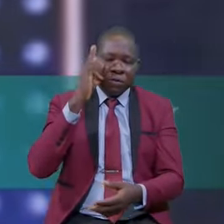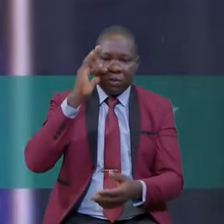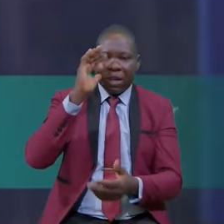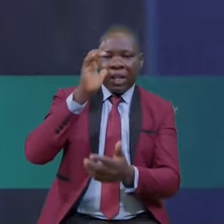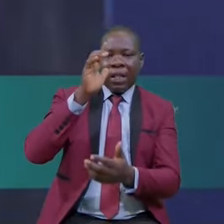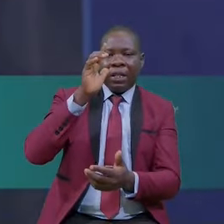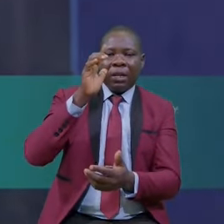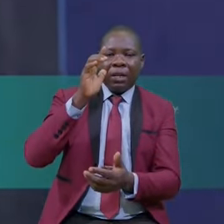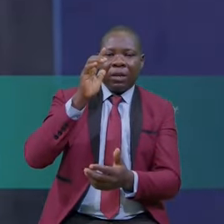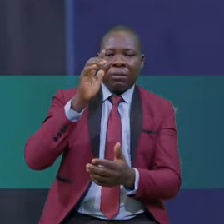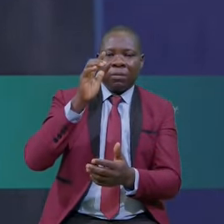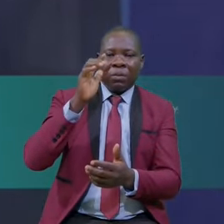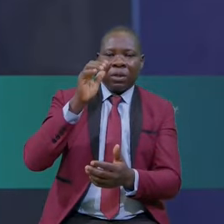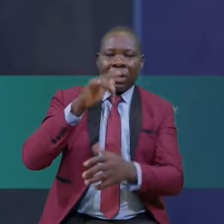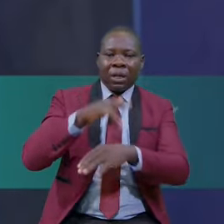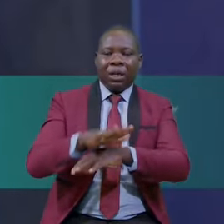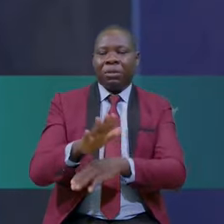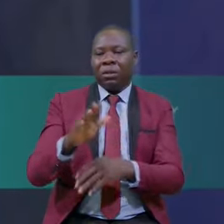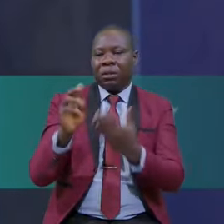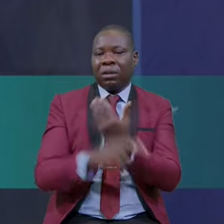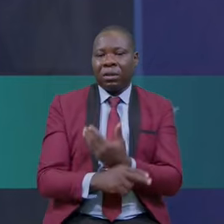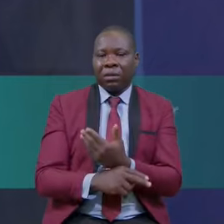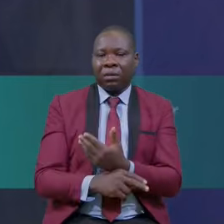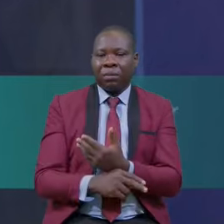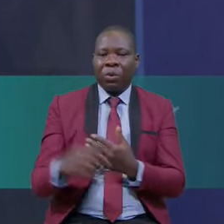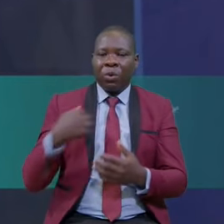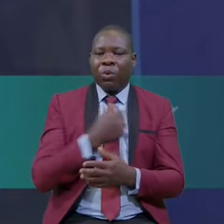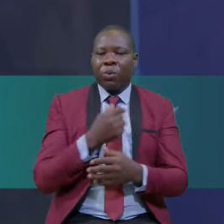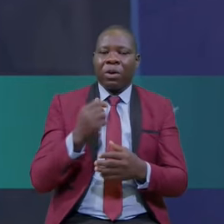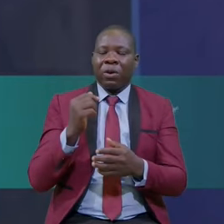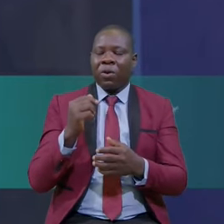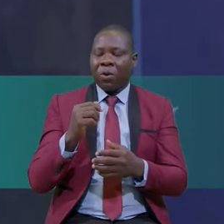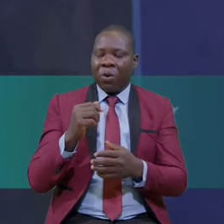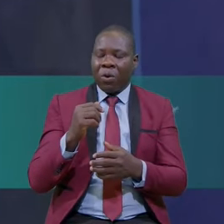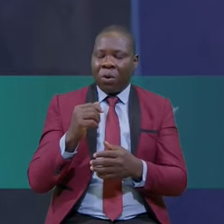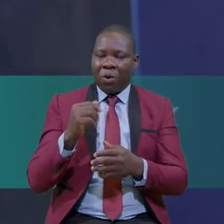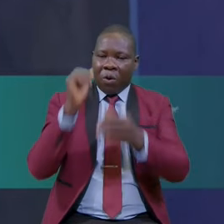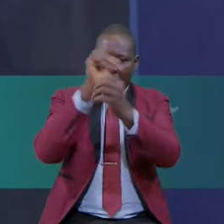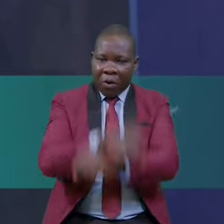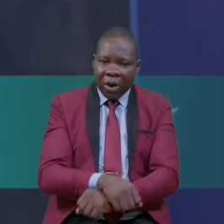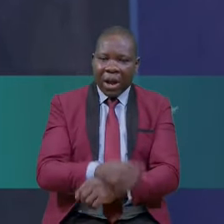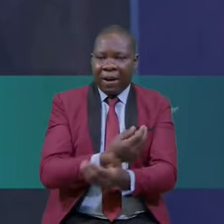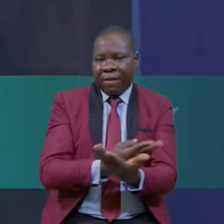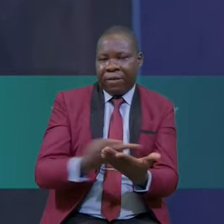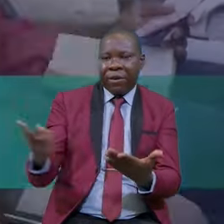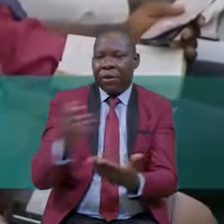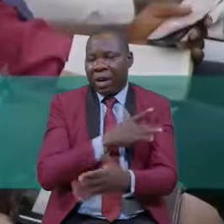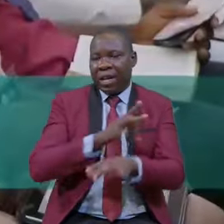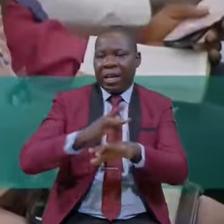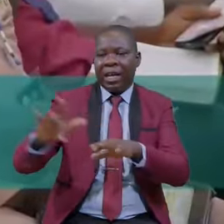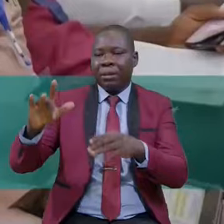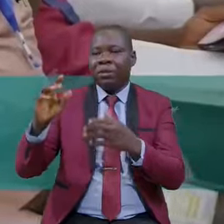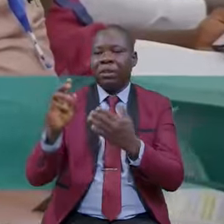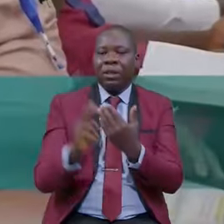l'infructuosité antérieure. Le manque de fruits du passé, l'infructuosité antérieure. Nous allons vaincre cela. Je vais